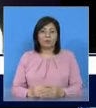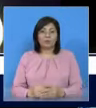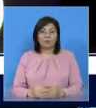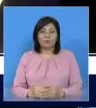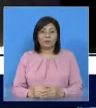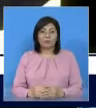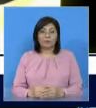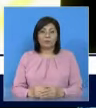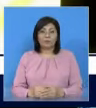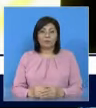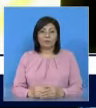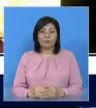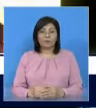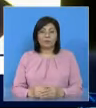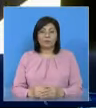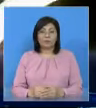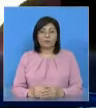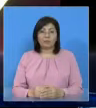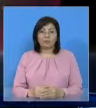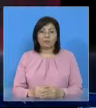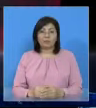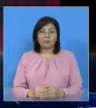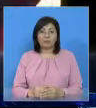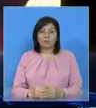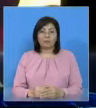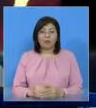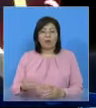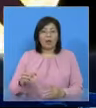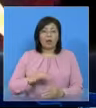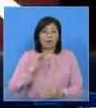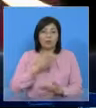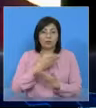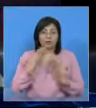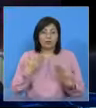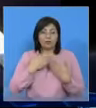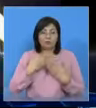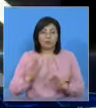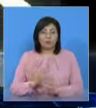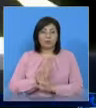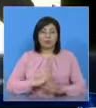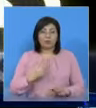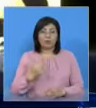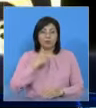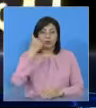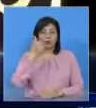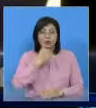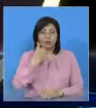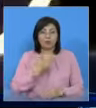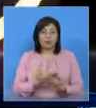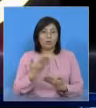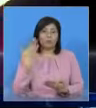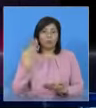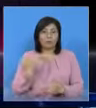кезде. Бай мамандығым болмаса да өлең айтқанға өзім құмармын. Үш жыл бұрын келген кезде осы жаққа